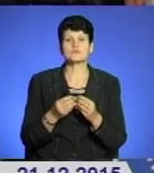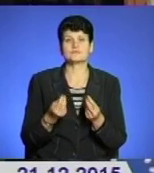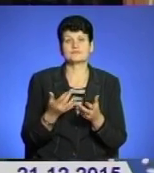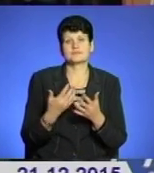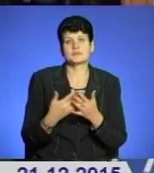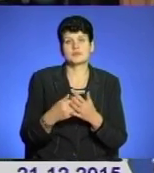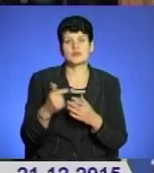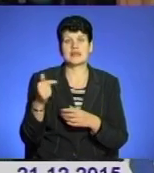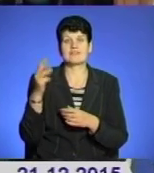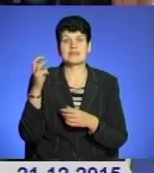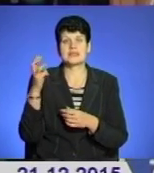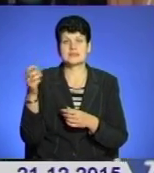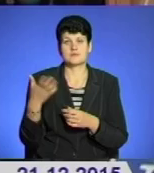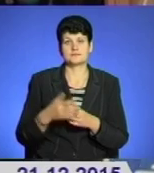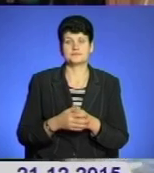Гривень 300.